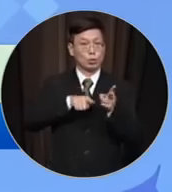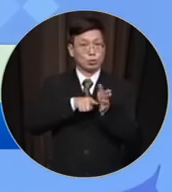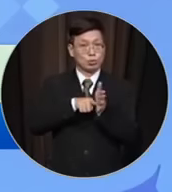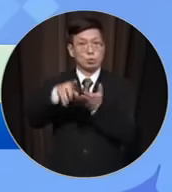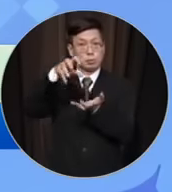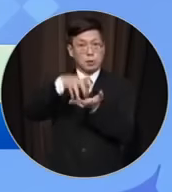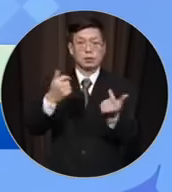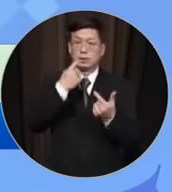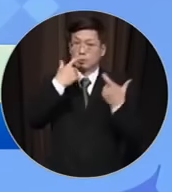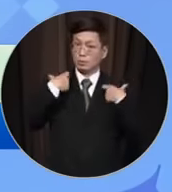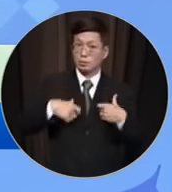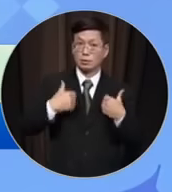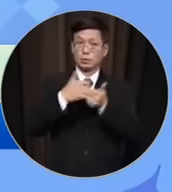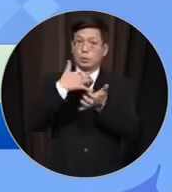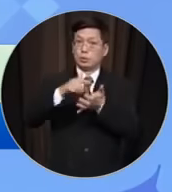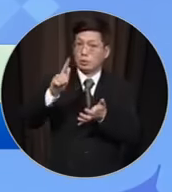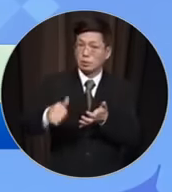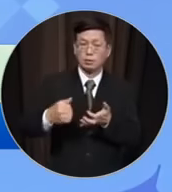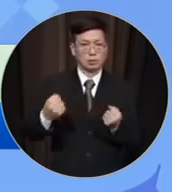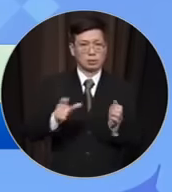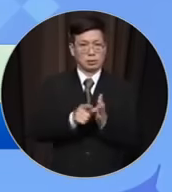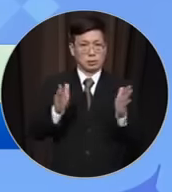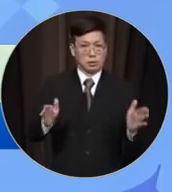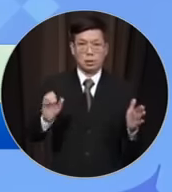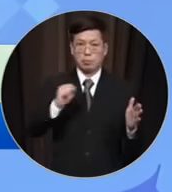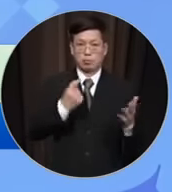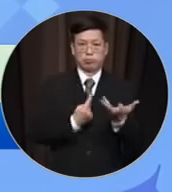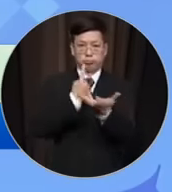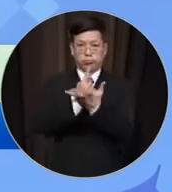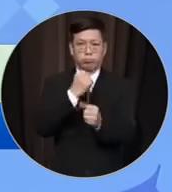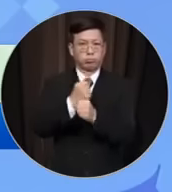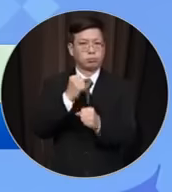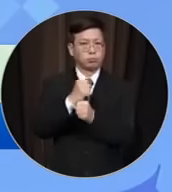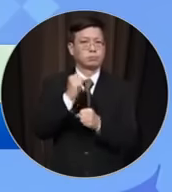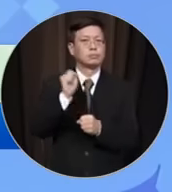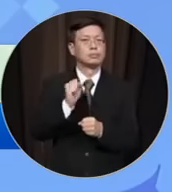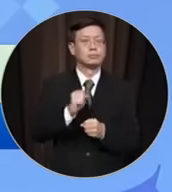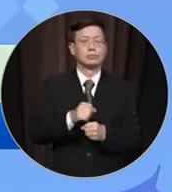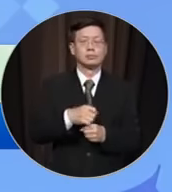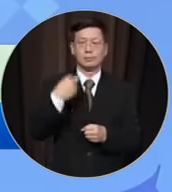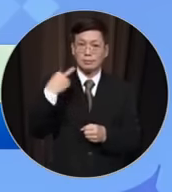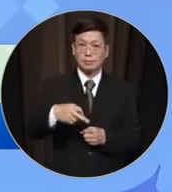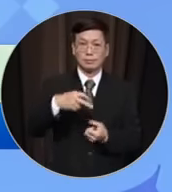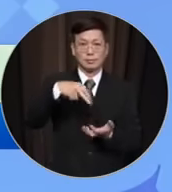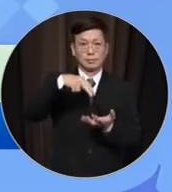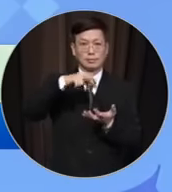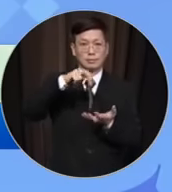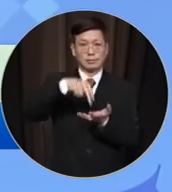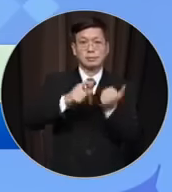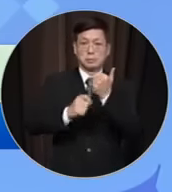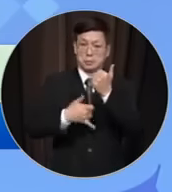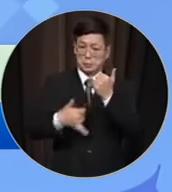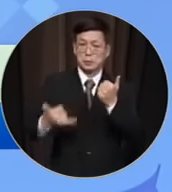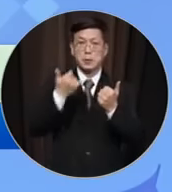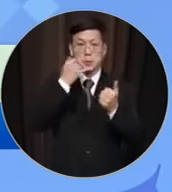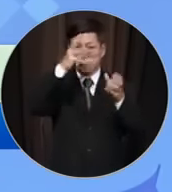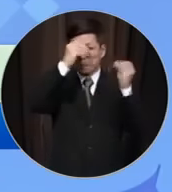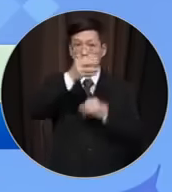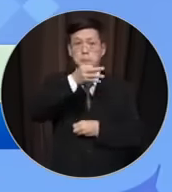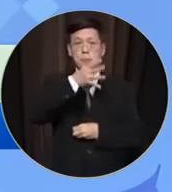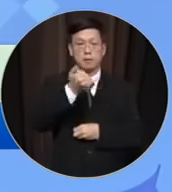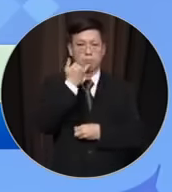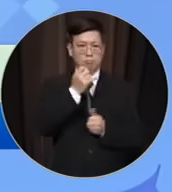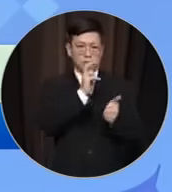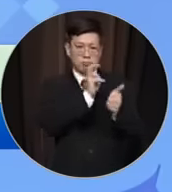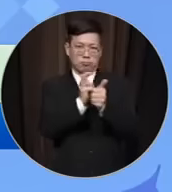如律师、会计师与任其中不得执行职务。为了让国会议员有更足够的资讯进行